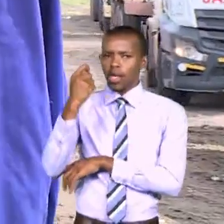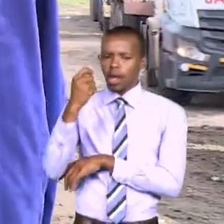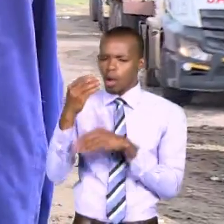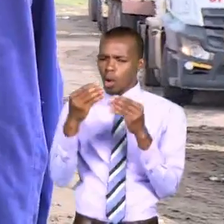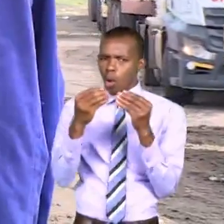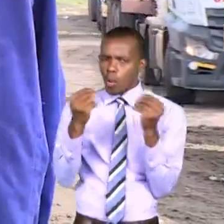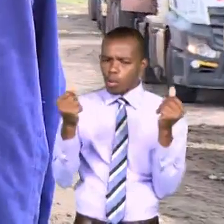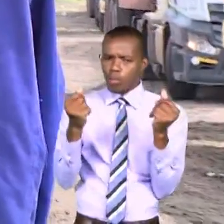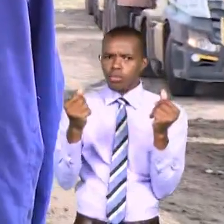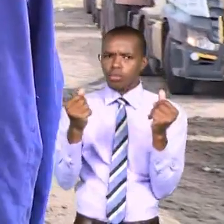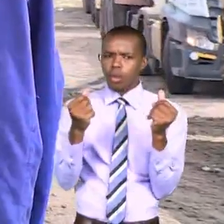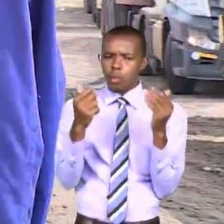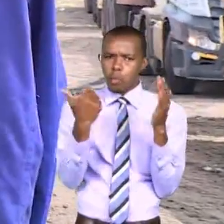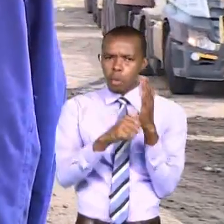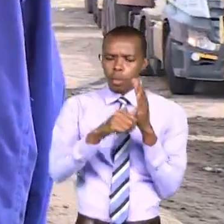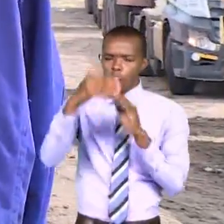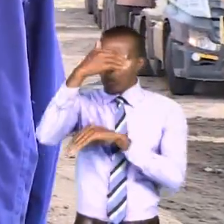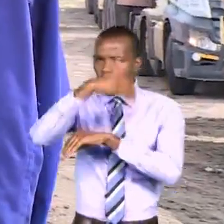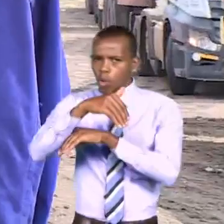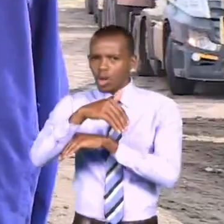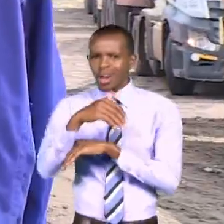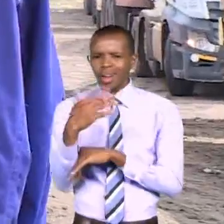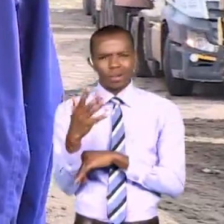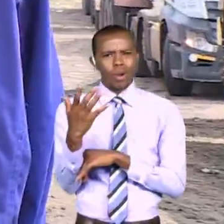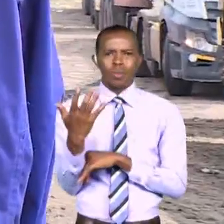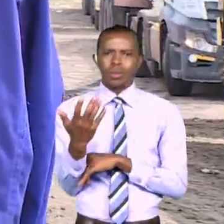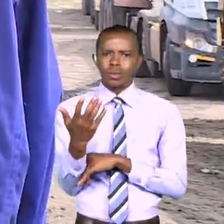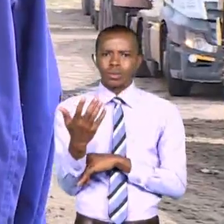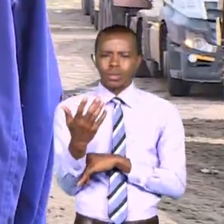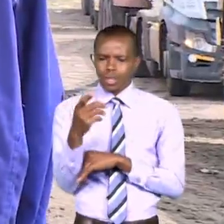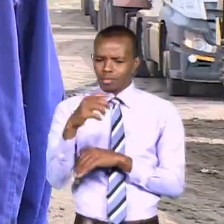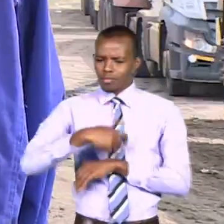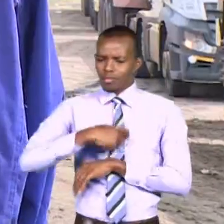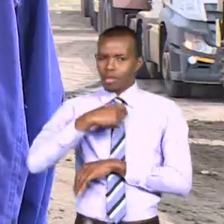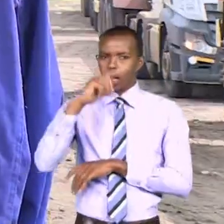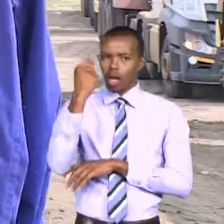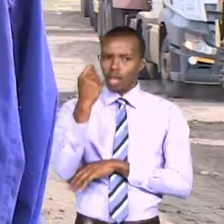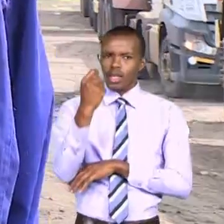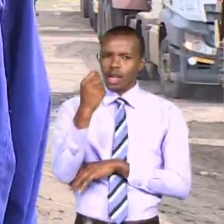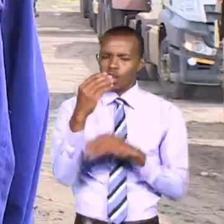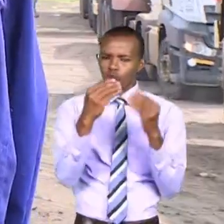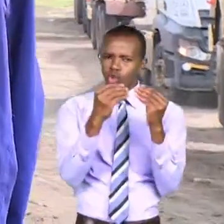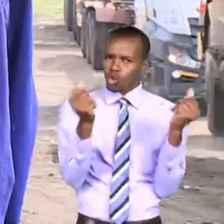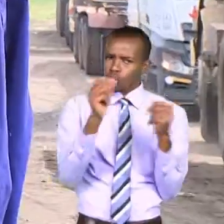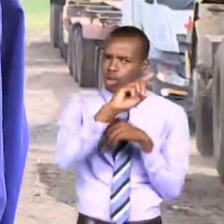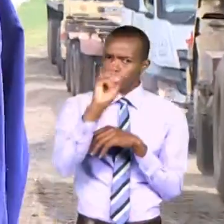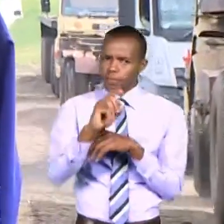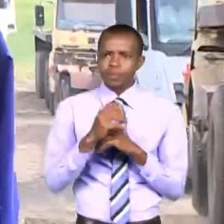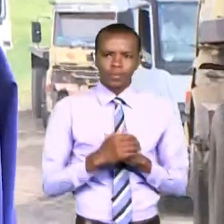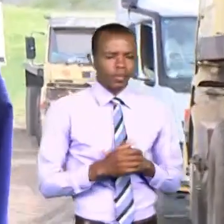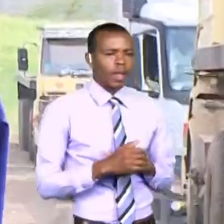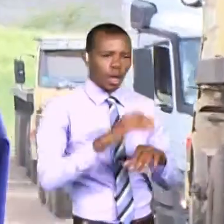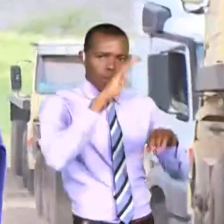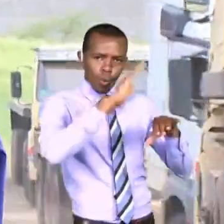umekuwa ukitokea katika mpaka wa Kenya na Tanzania. Hilo unaona kwamba kuwasili kwake hapa nchini ni suluhisho? Ni